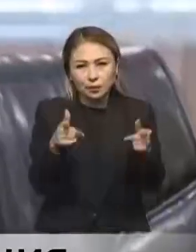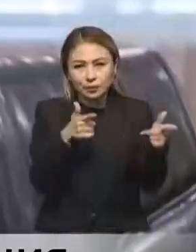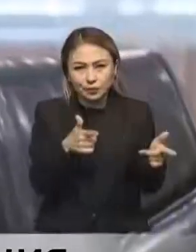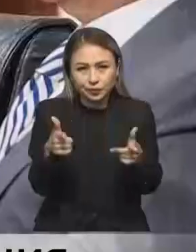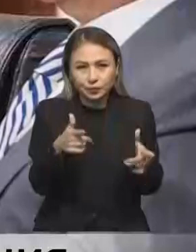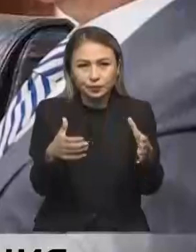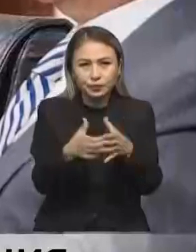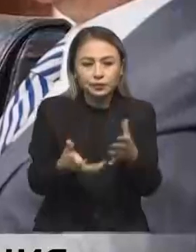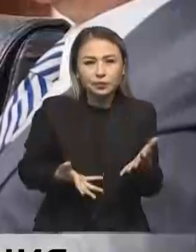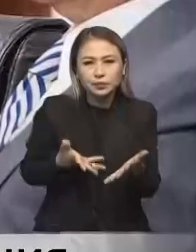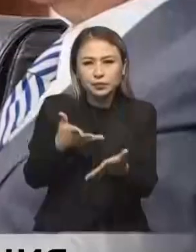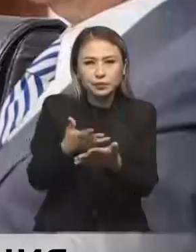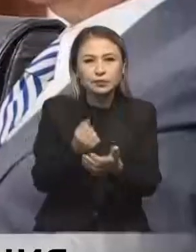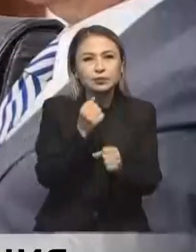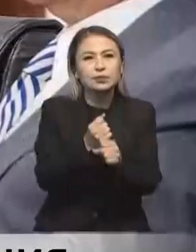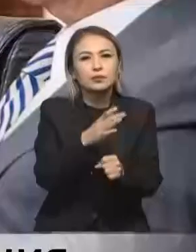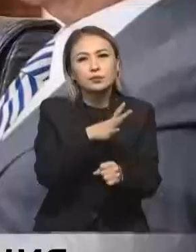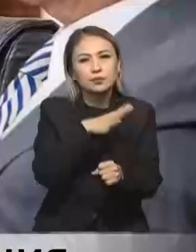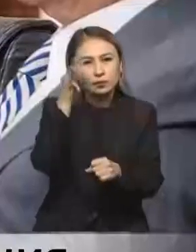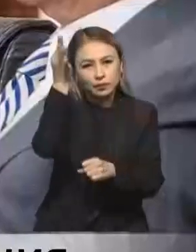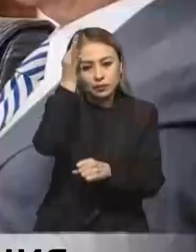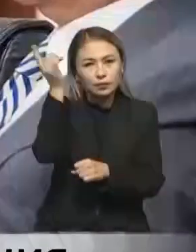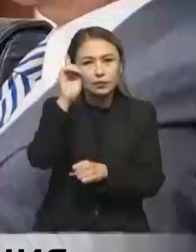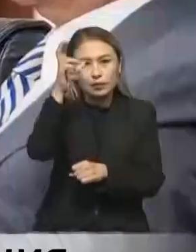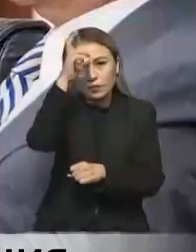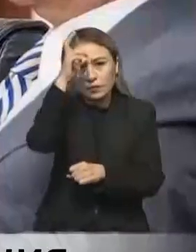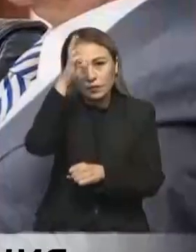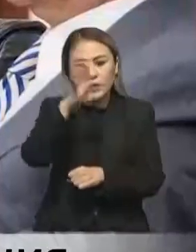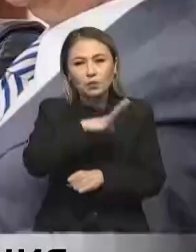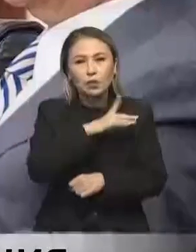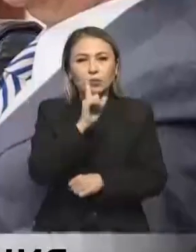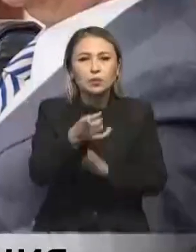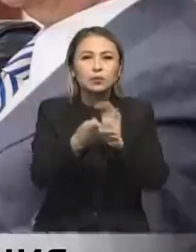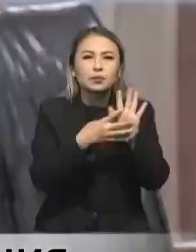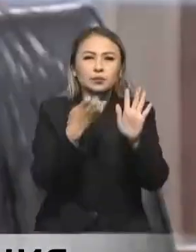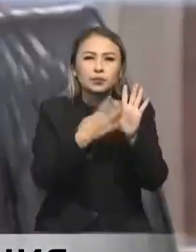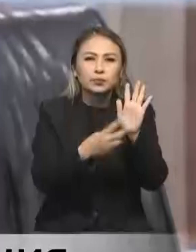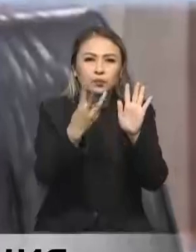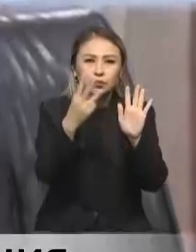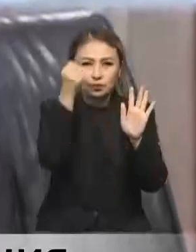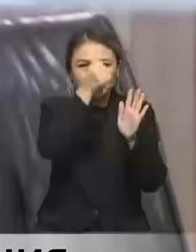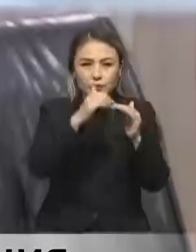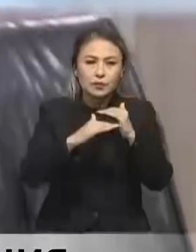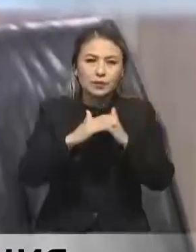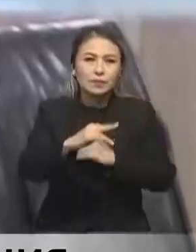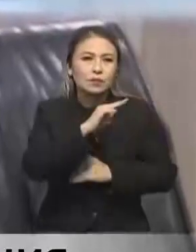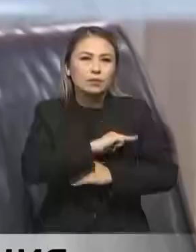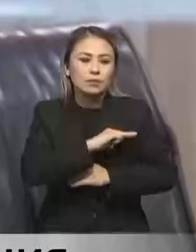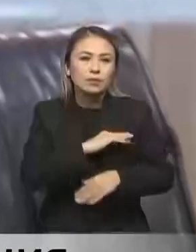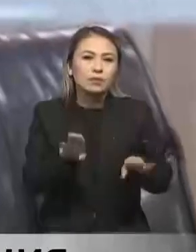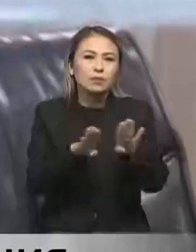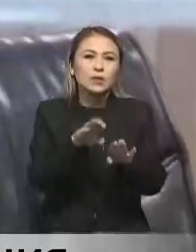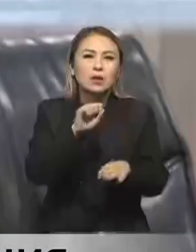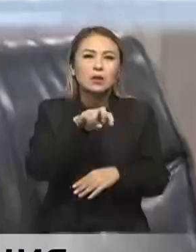үшін мамандандырылған академия салу қарастырылған. Айта кетсек, түрік холдингі 1993 жылдан бері елімізде қызмет